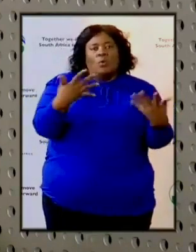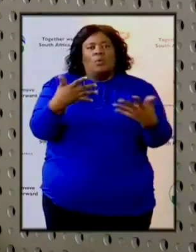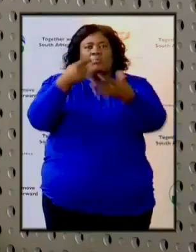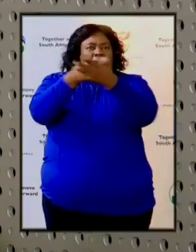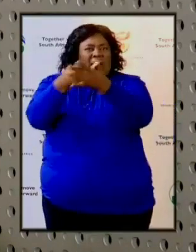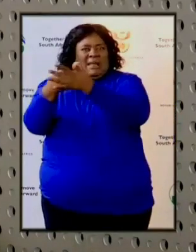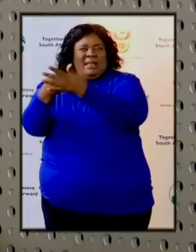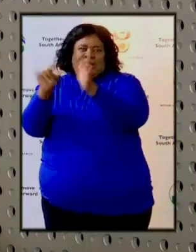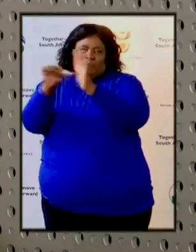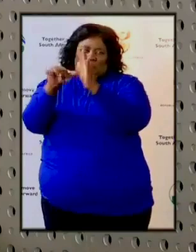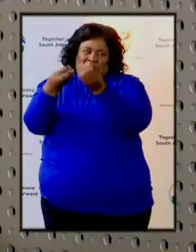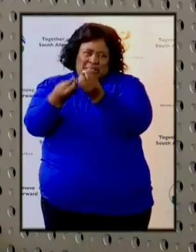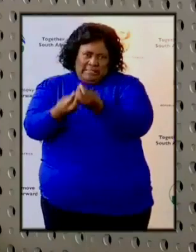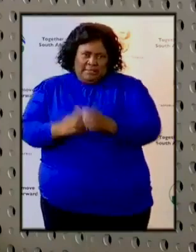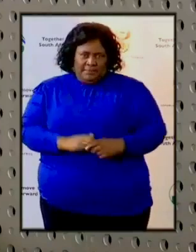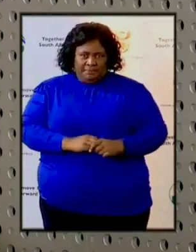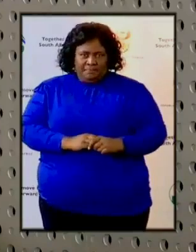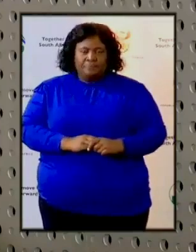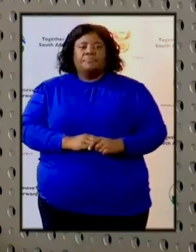Siphinde sithi